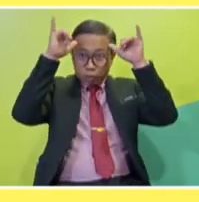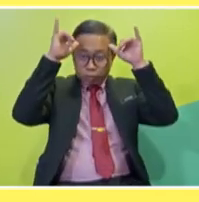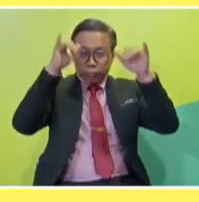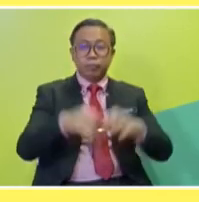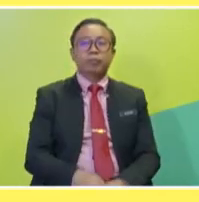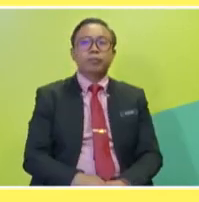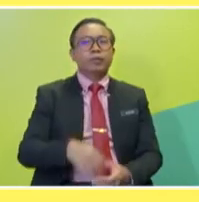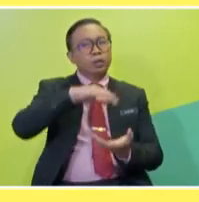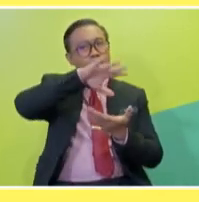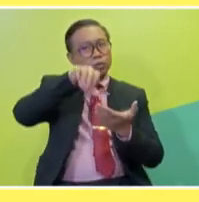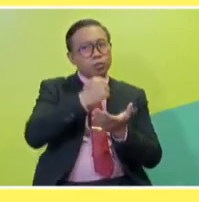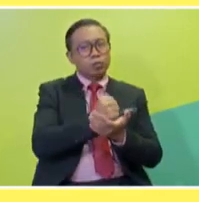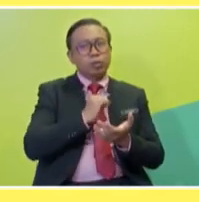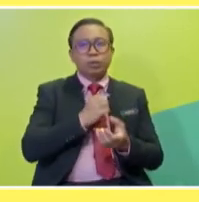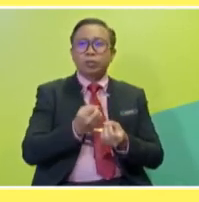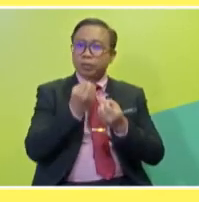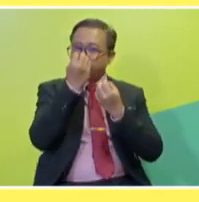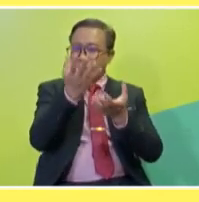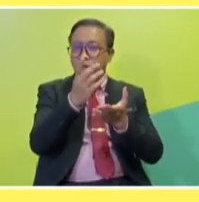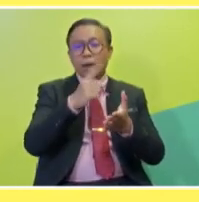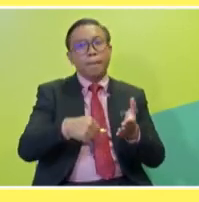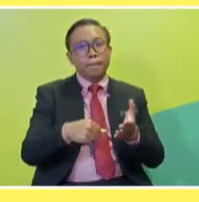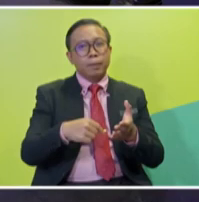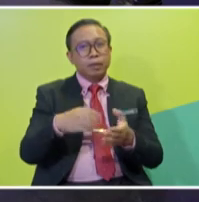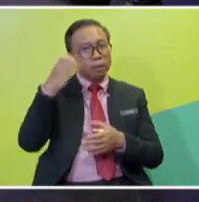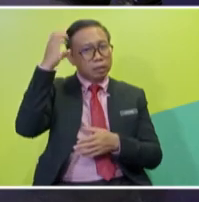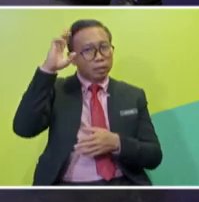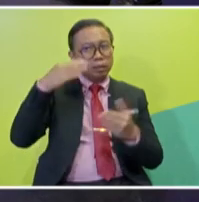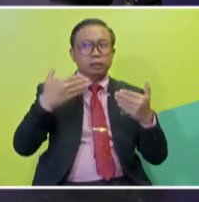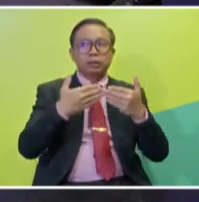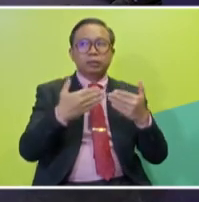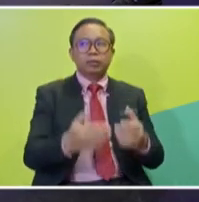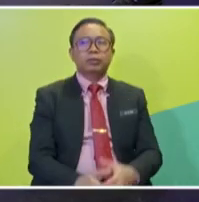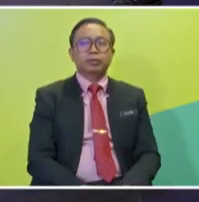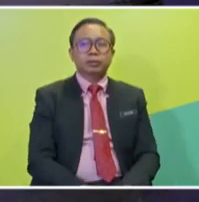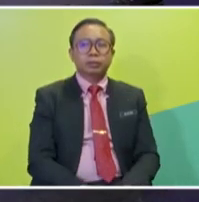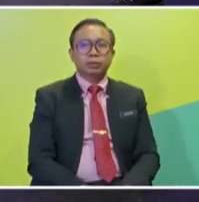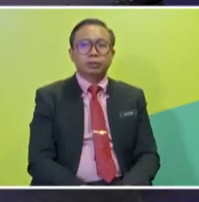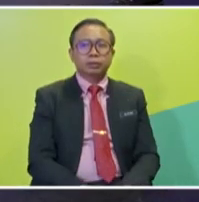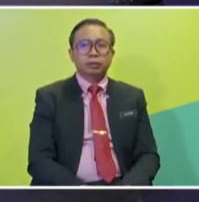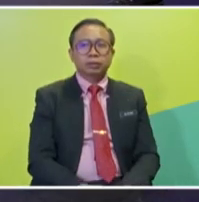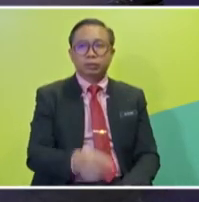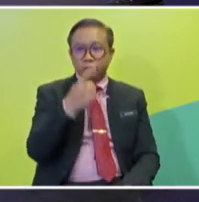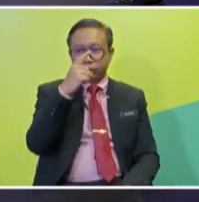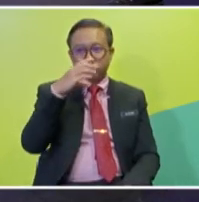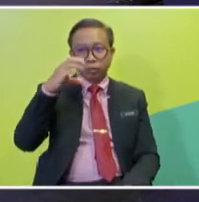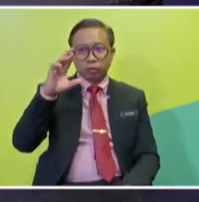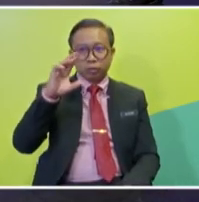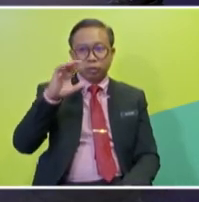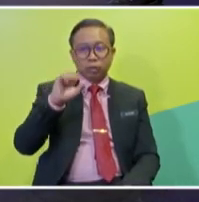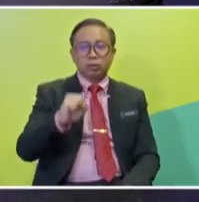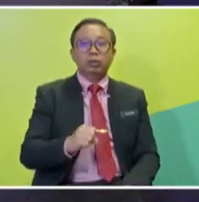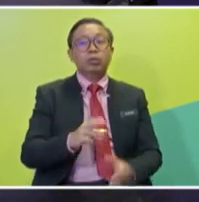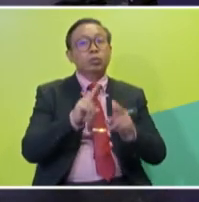semuanya Saya beritahu apa kata kalau krisambung oke oke Kita uji